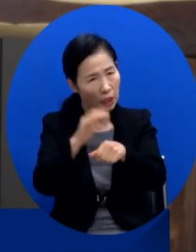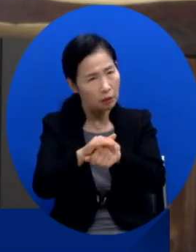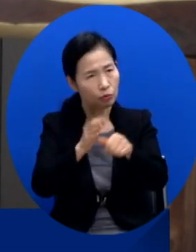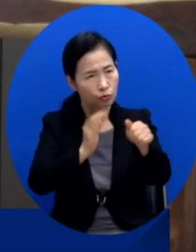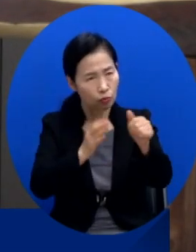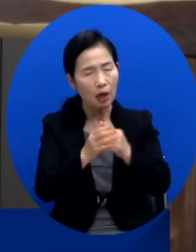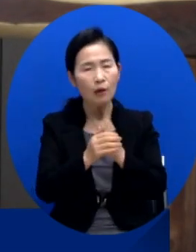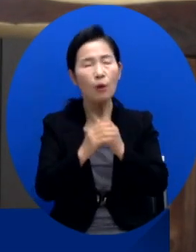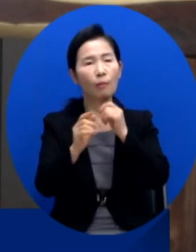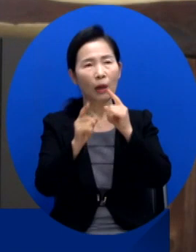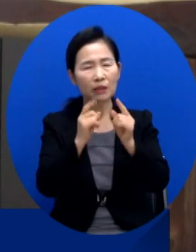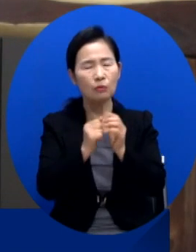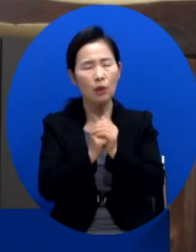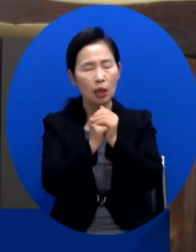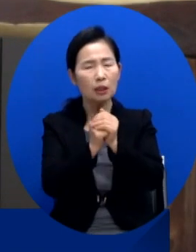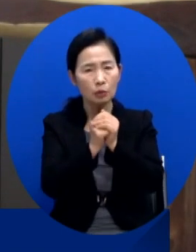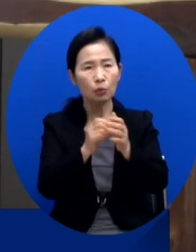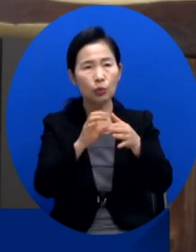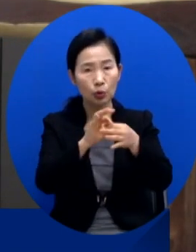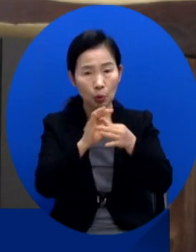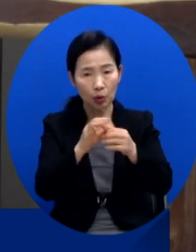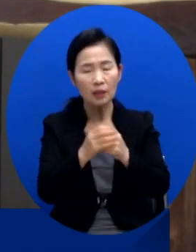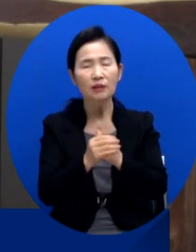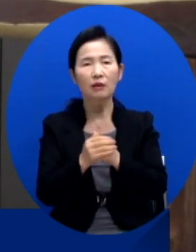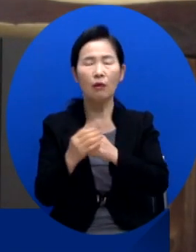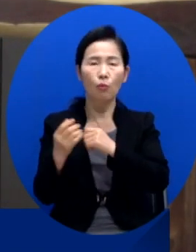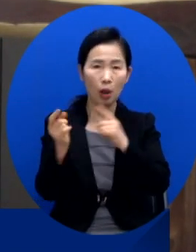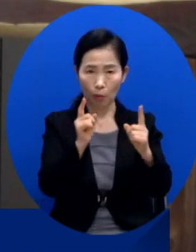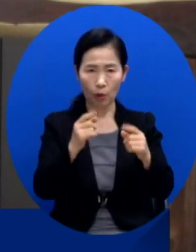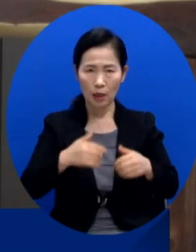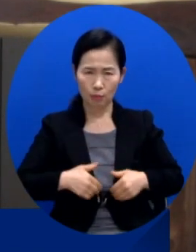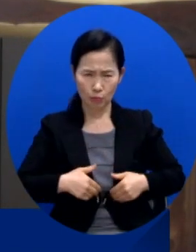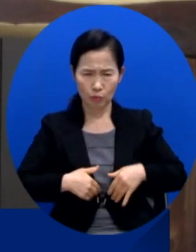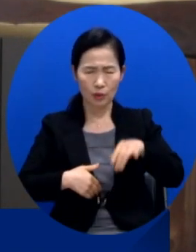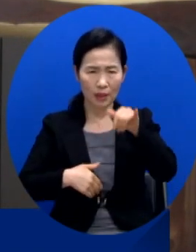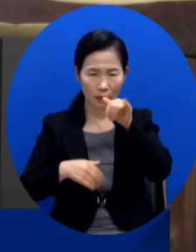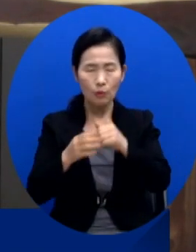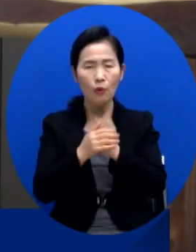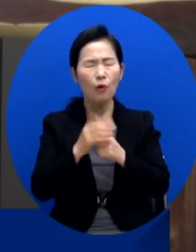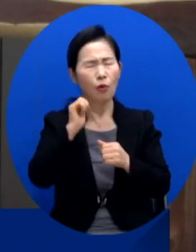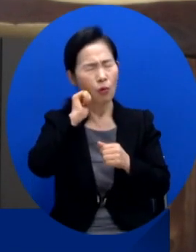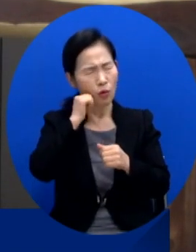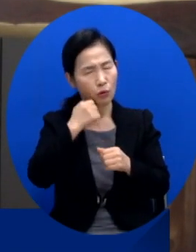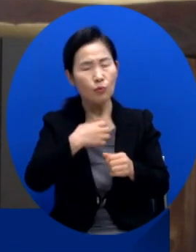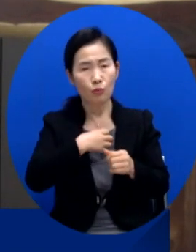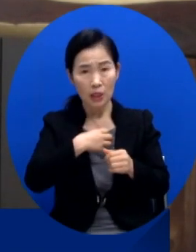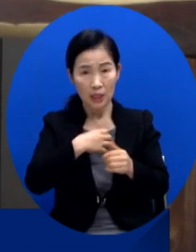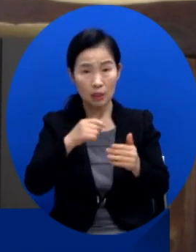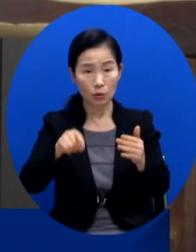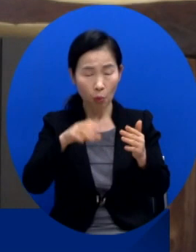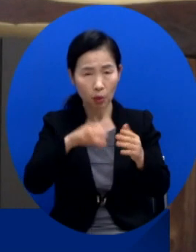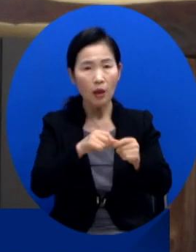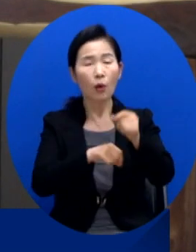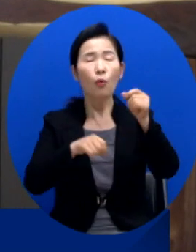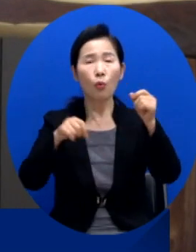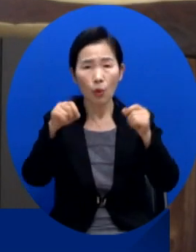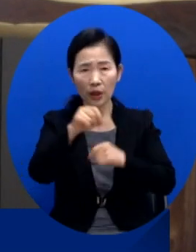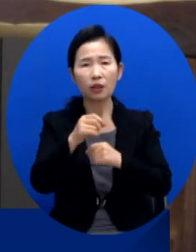통해서 기도를 통해서 우리가 말씀으로 회복할 필요가 있어요. 이 어려운 위기 속이 오히려